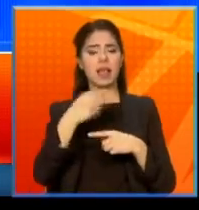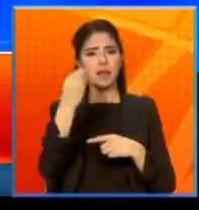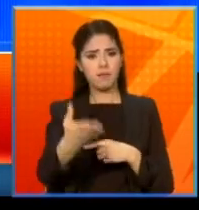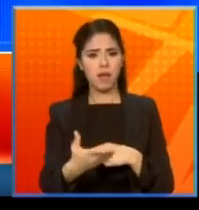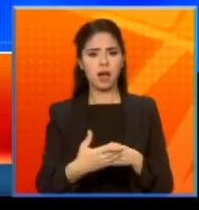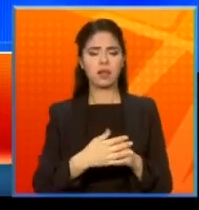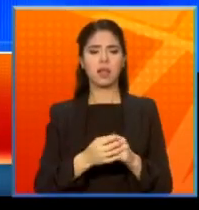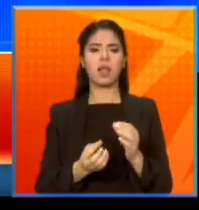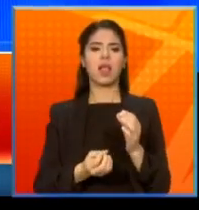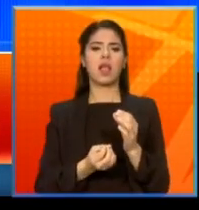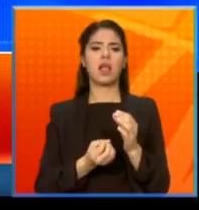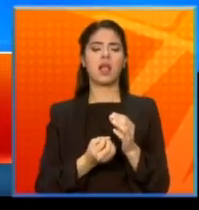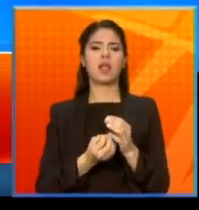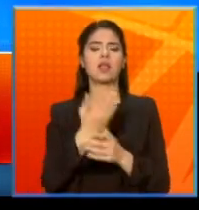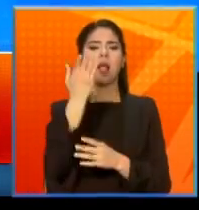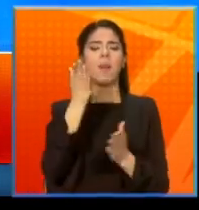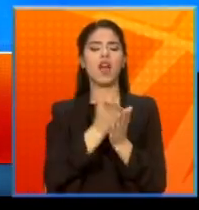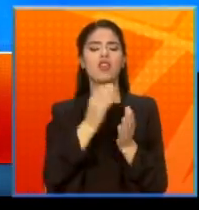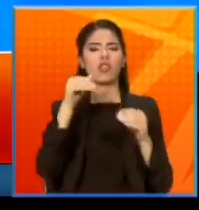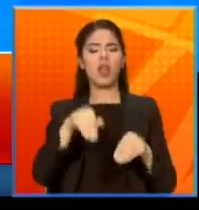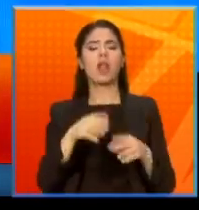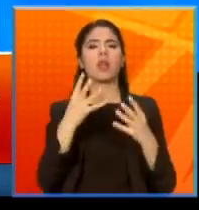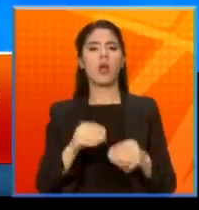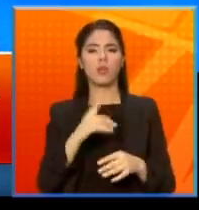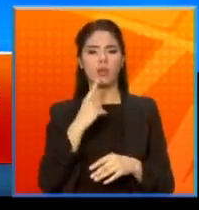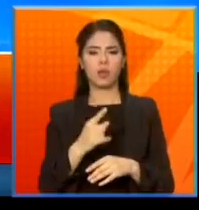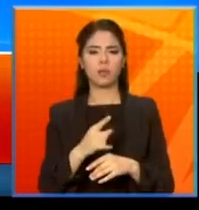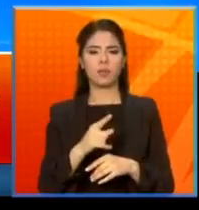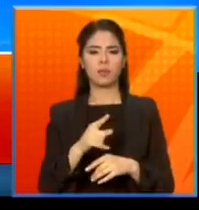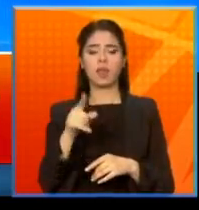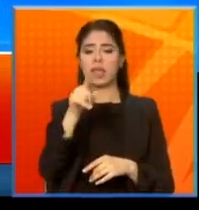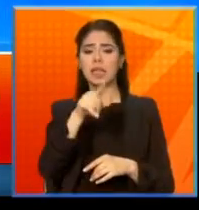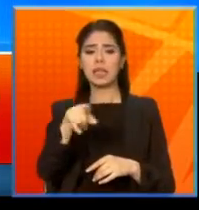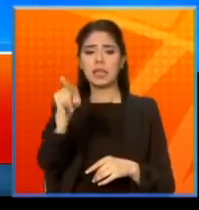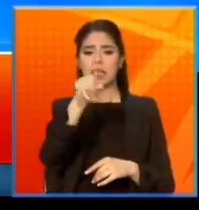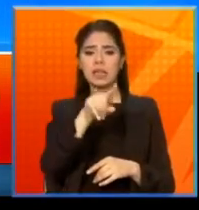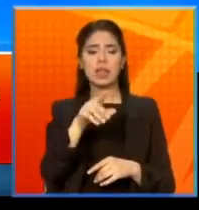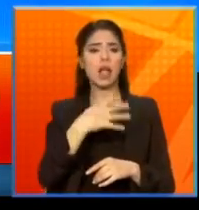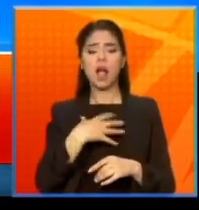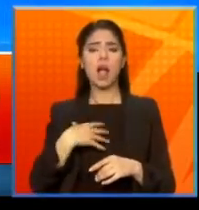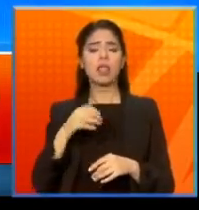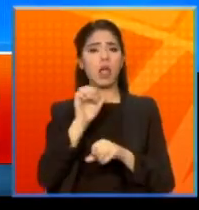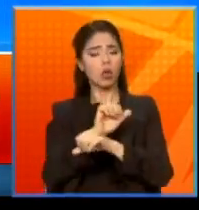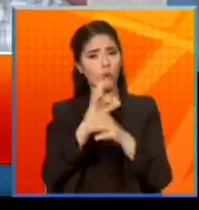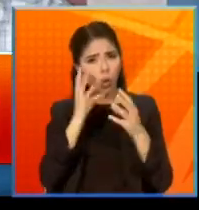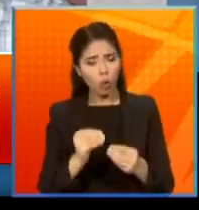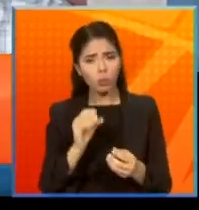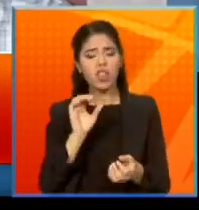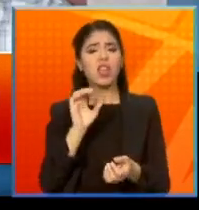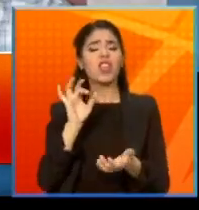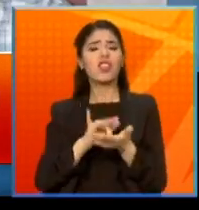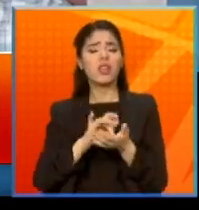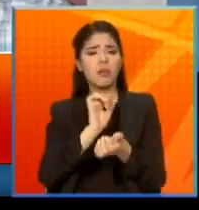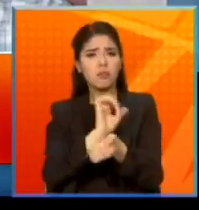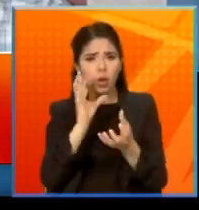sizi sabahleyin cenazeye koymayacağım dedi. Bu ifadelerden sonra sizin anneniz nasıl dışarıda? Aslında tutuklanması gerekirdi. Suçlamaların odağındaki